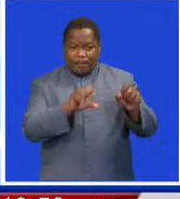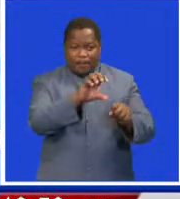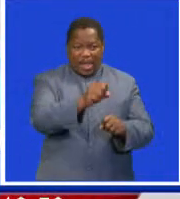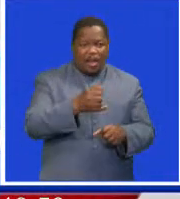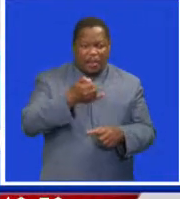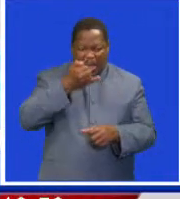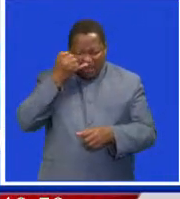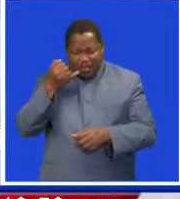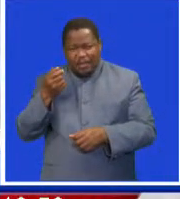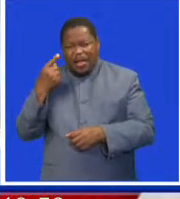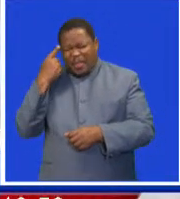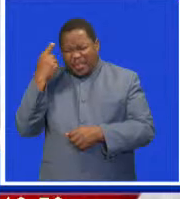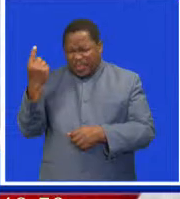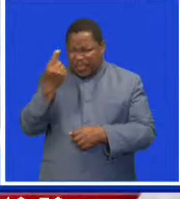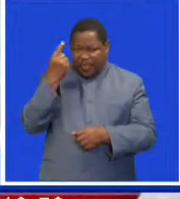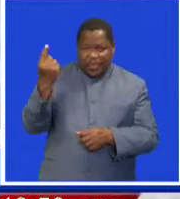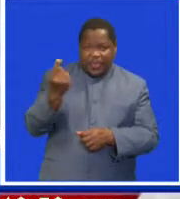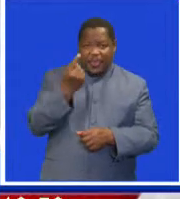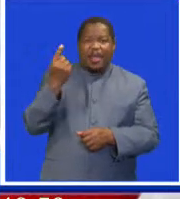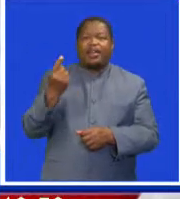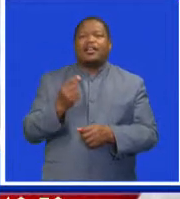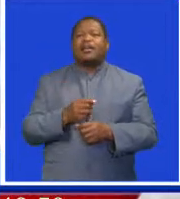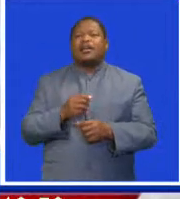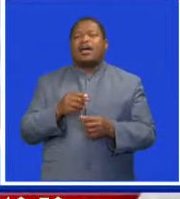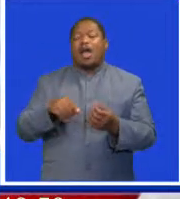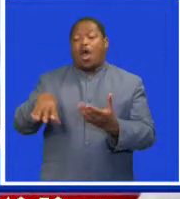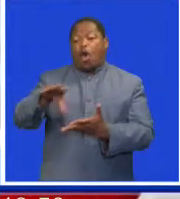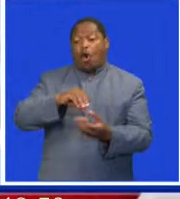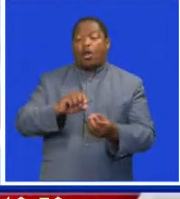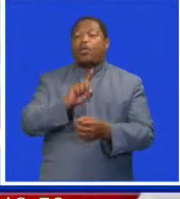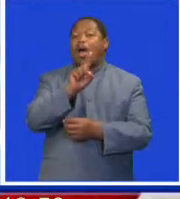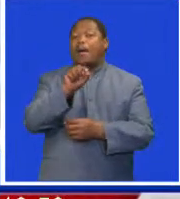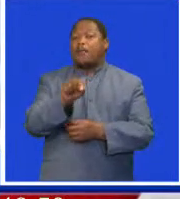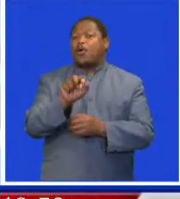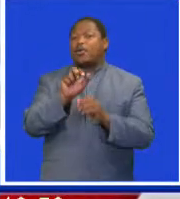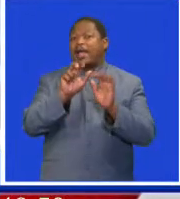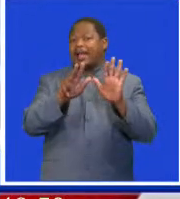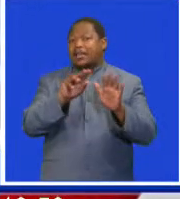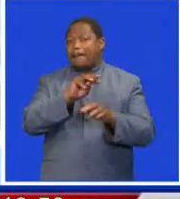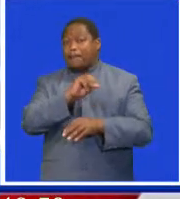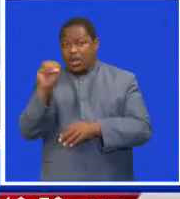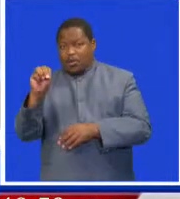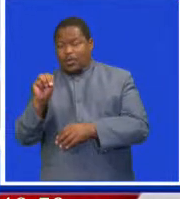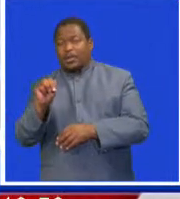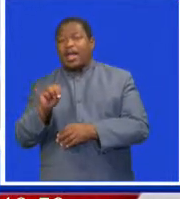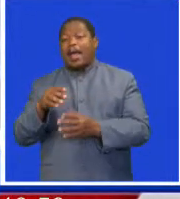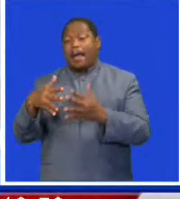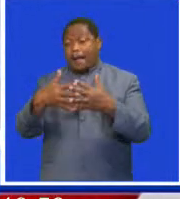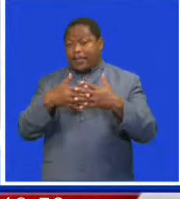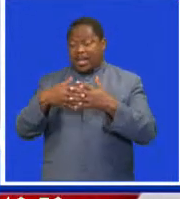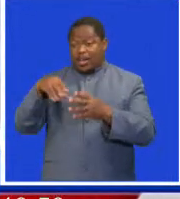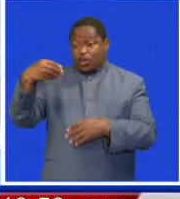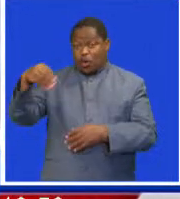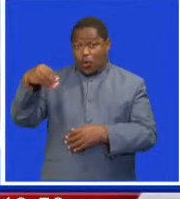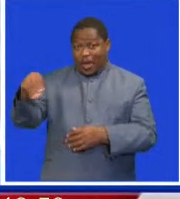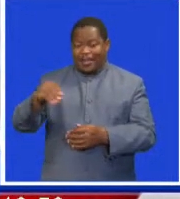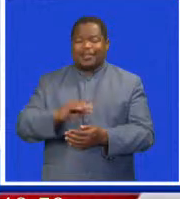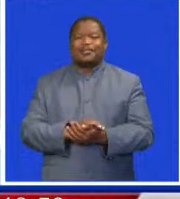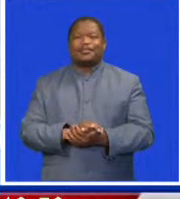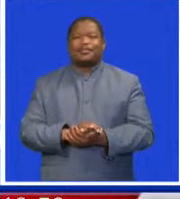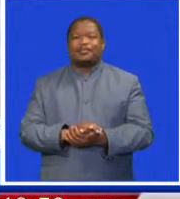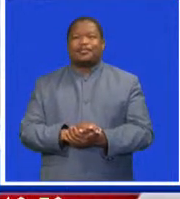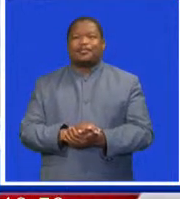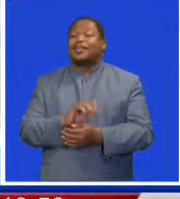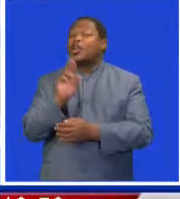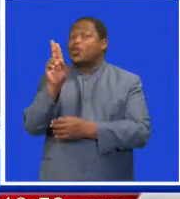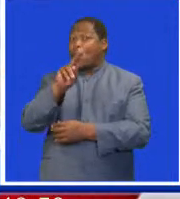aseMelika $1.8 million. Ngembiko wakhe emhlabuhlangene uthi batigidi letisithupha 6 million bambu